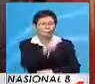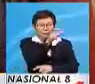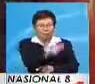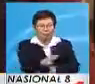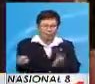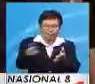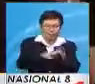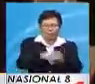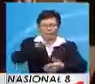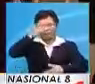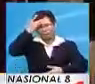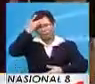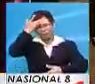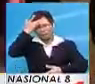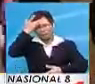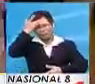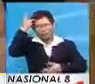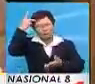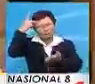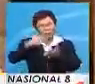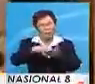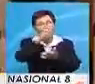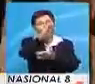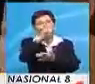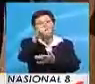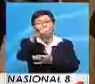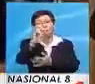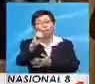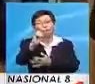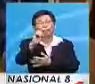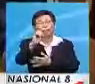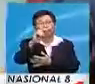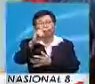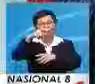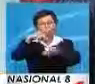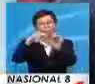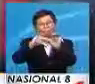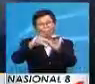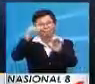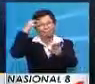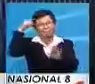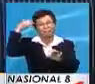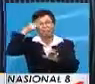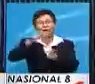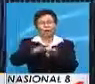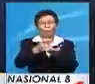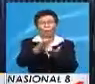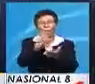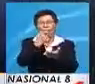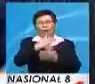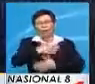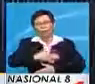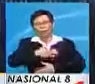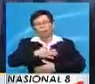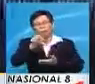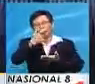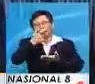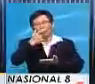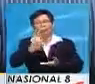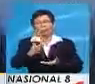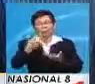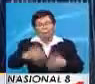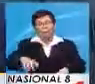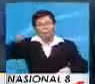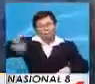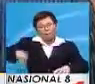dilaporkan mengidap senis penyakit dikenali sebagai bipola Disorder sejak 2008 dan mengambil Ubat penenang sejak itu selepas